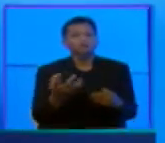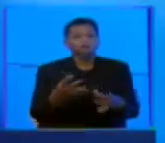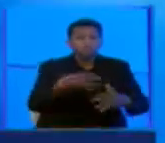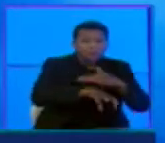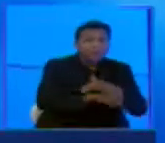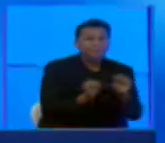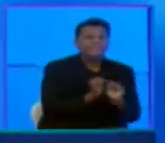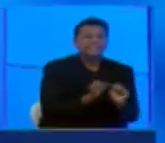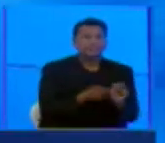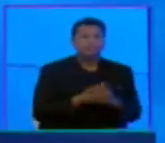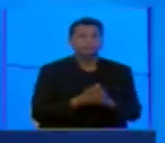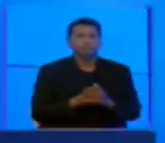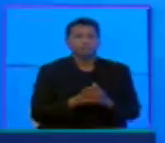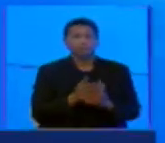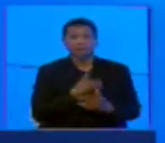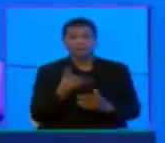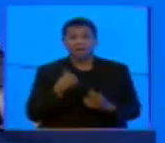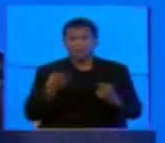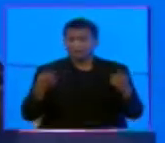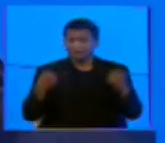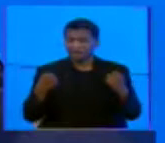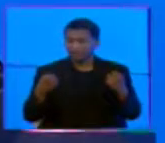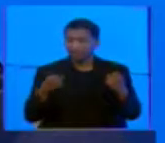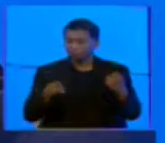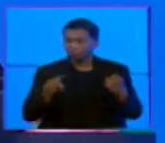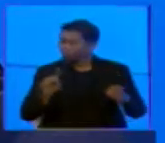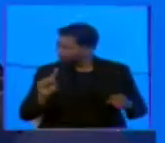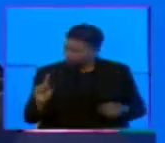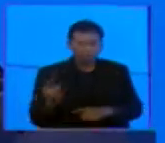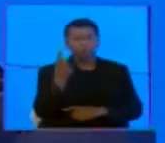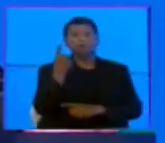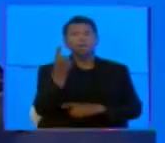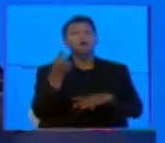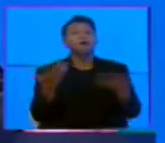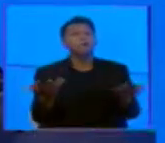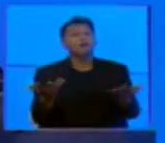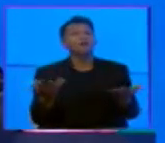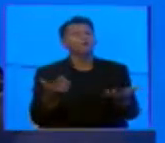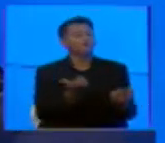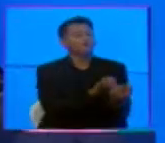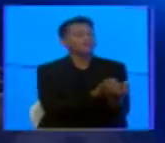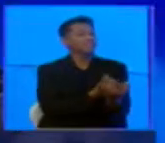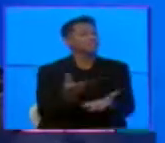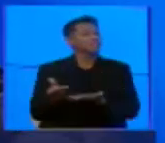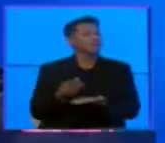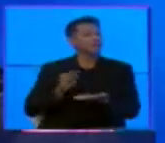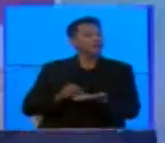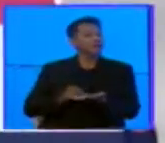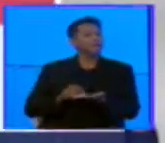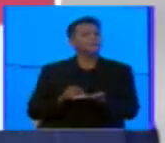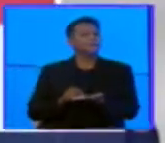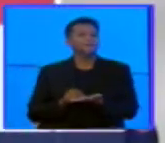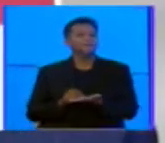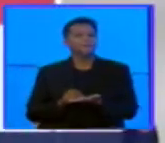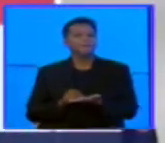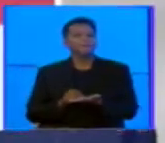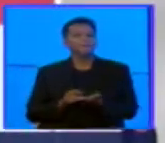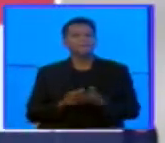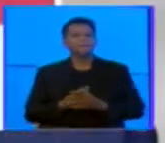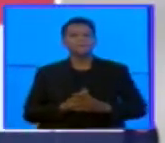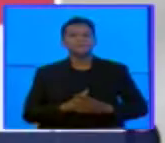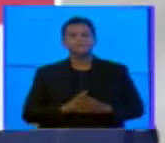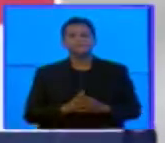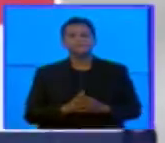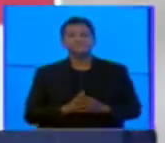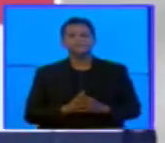rantai dingin tenaga kesehatan menjadi prioritas utama penerima vaksin Hai dan disamping itu